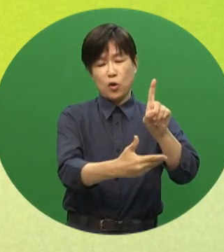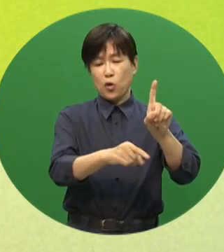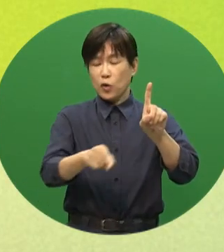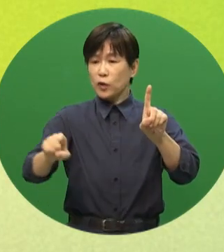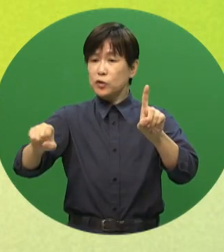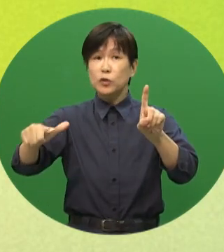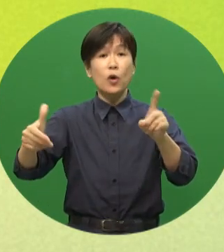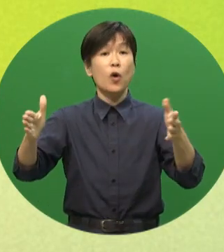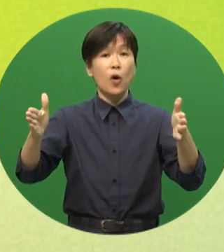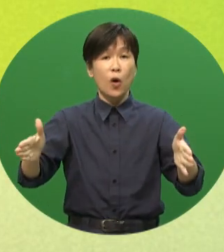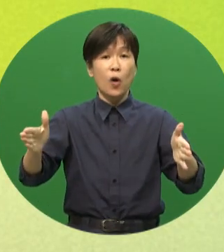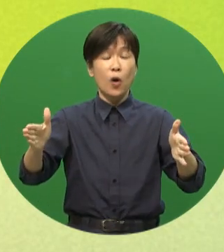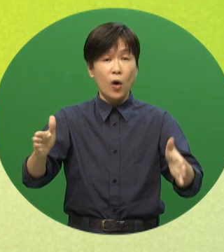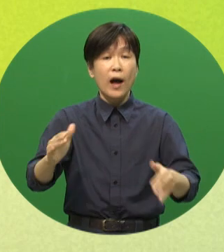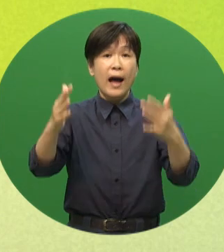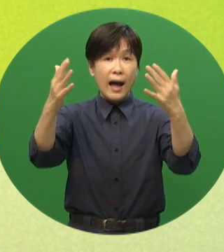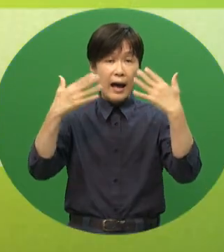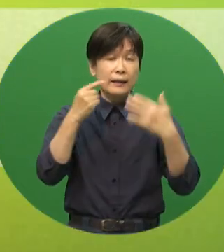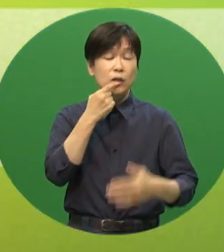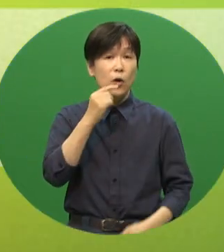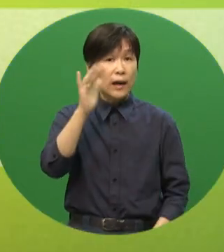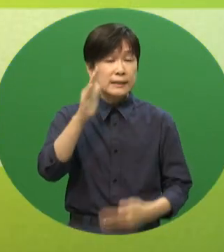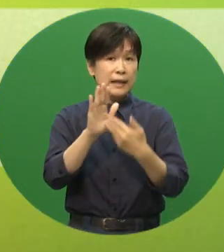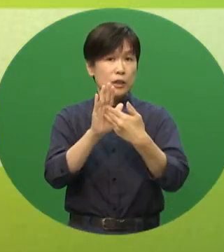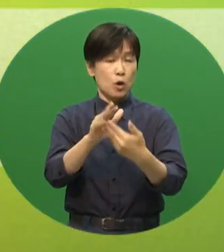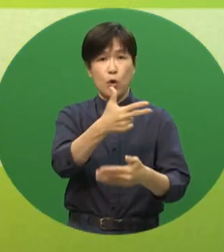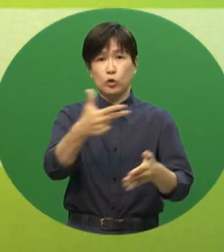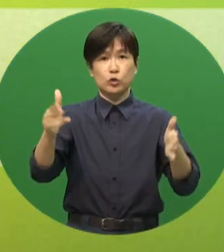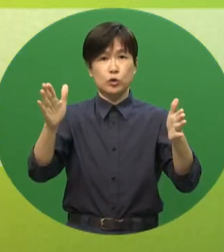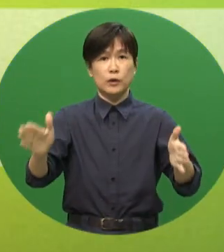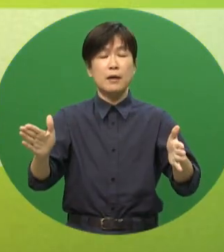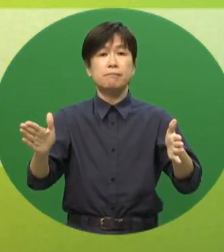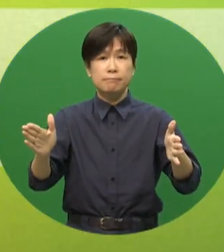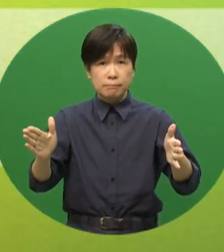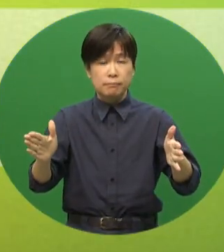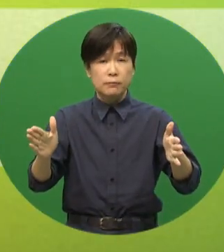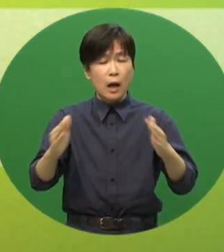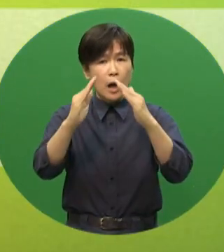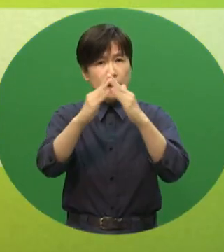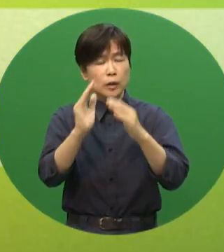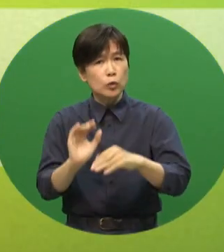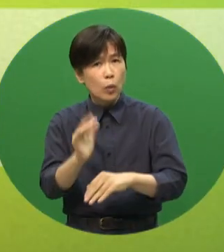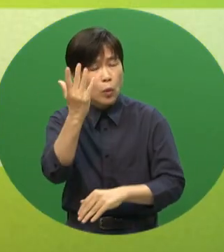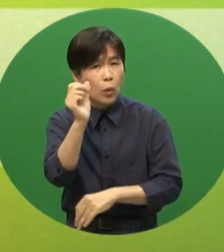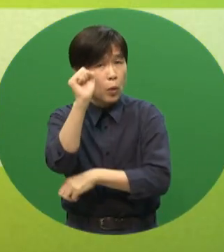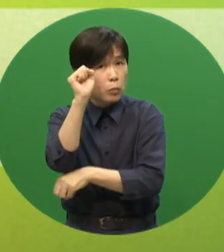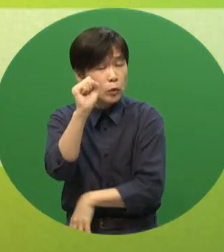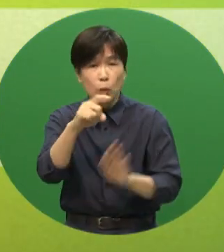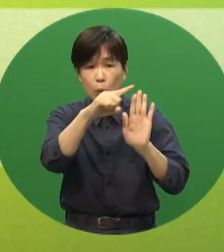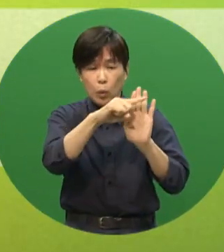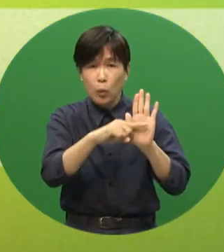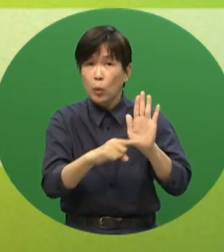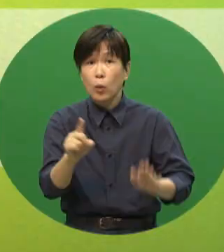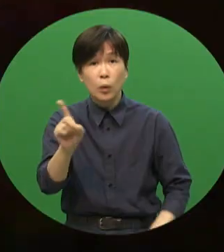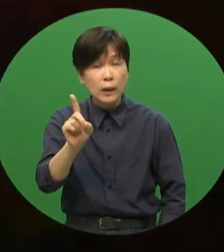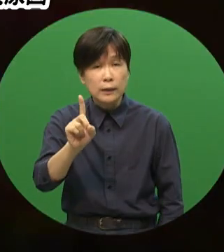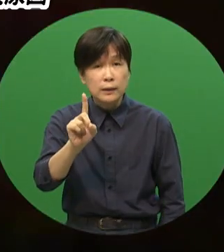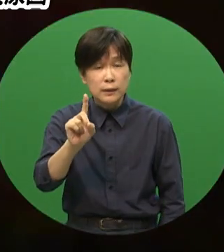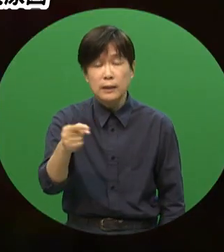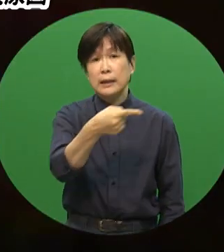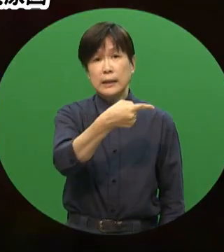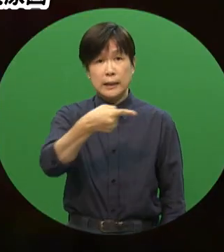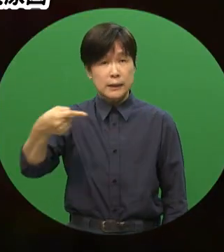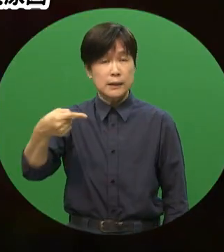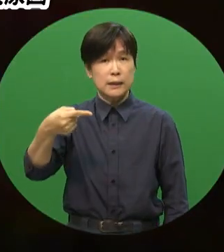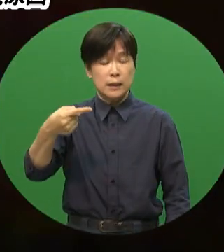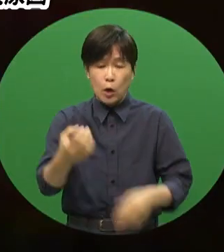は秋の火災予防運動期間、北九州市の住宅火災の主な原因について調べました。 出